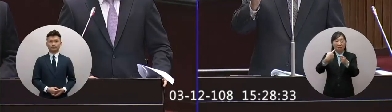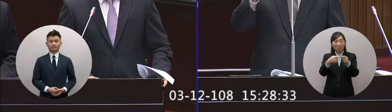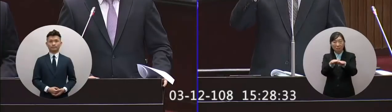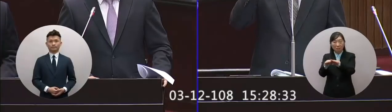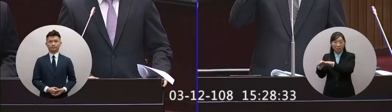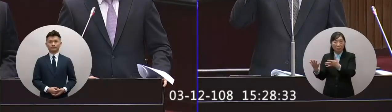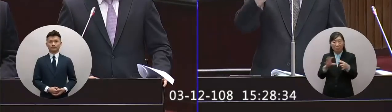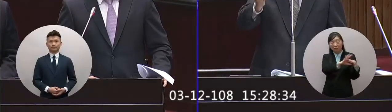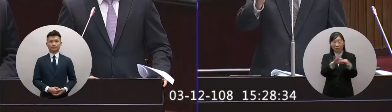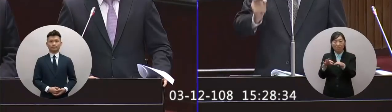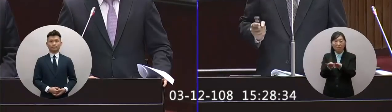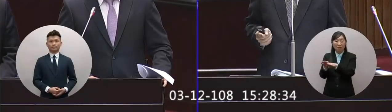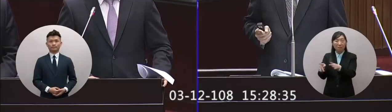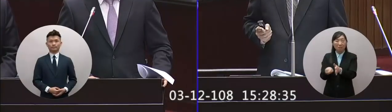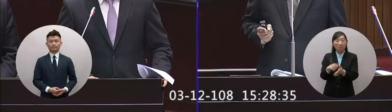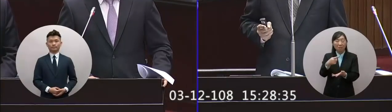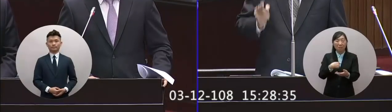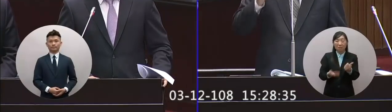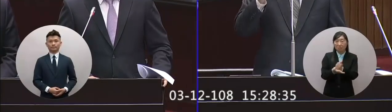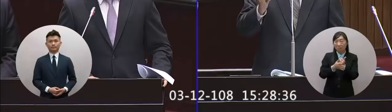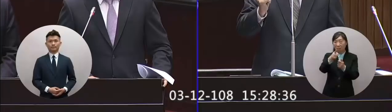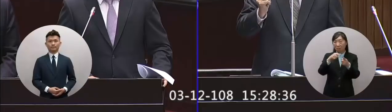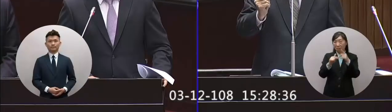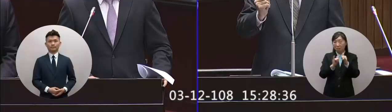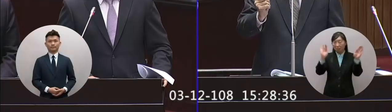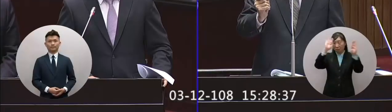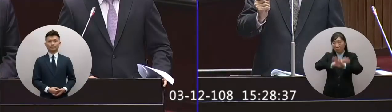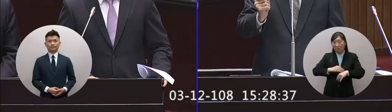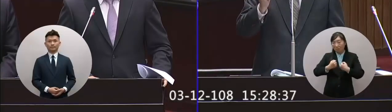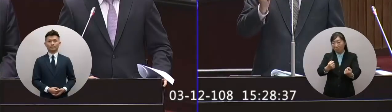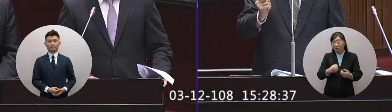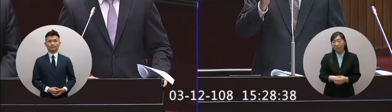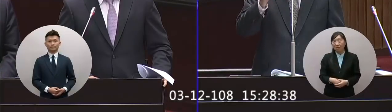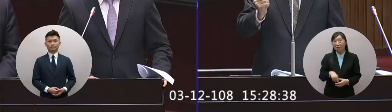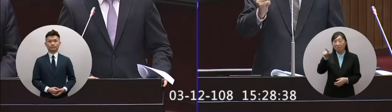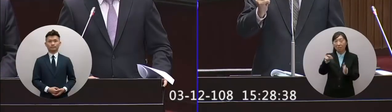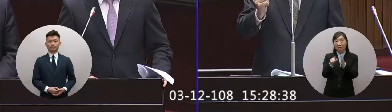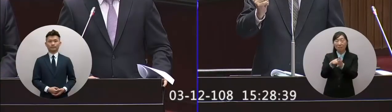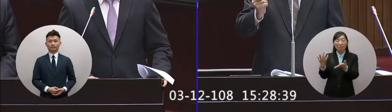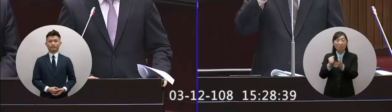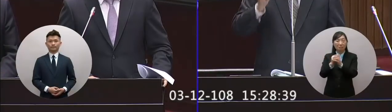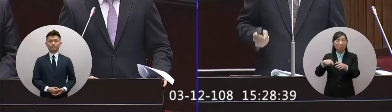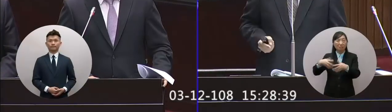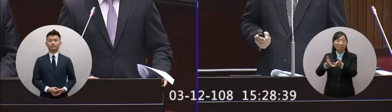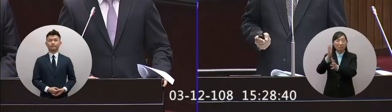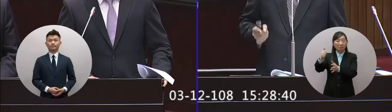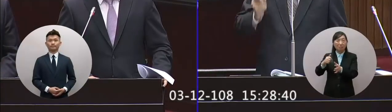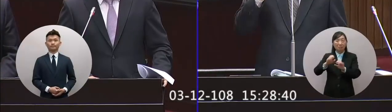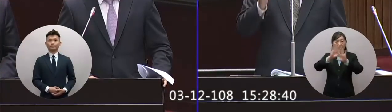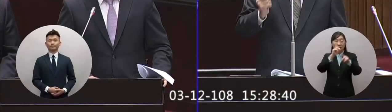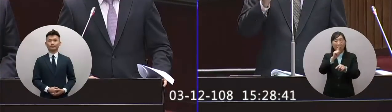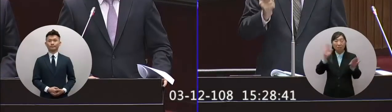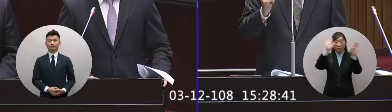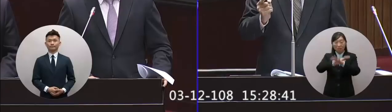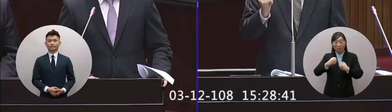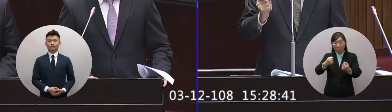要不要鼓励人民夜间上路？当初贺陈部长的说法是夜间上路开车危险，所以